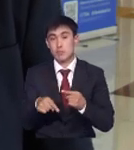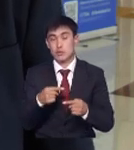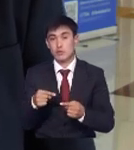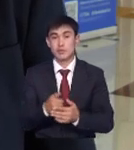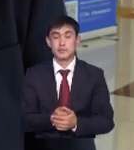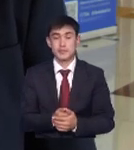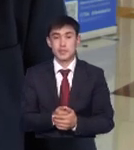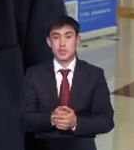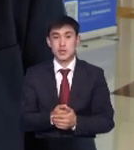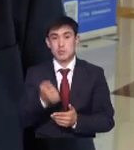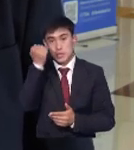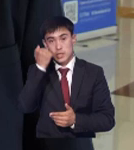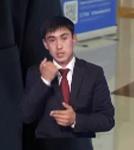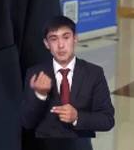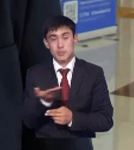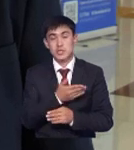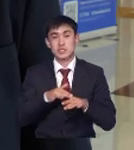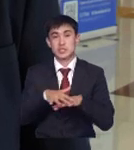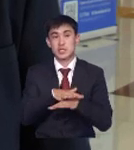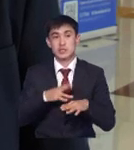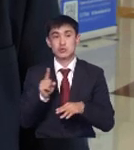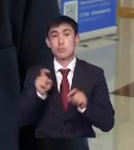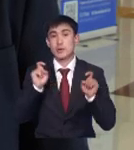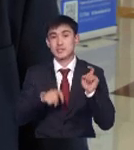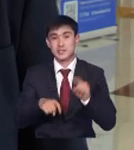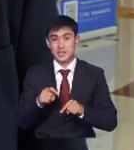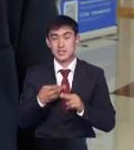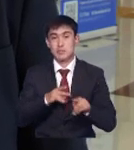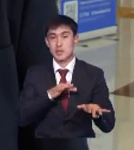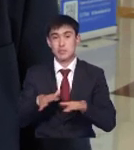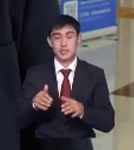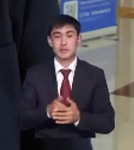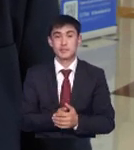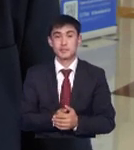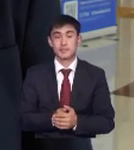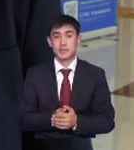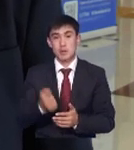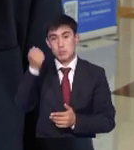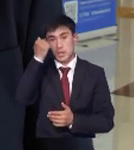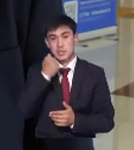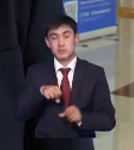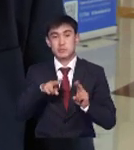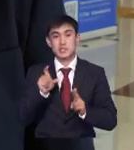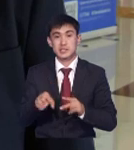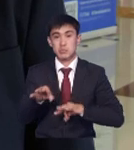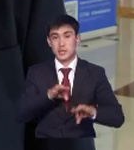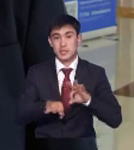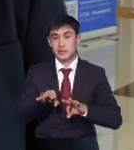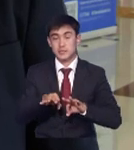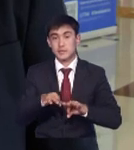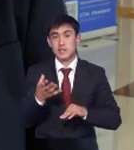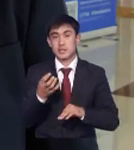потоков благодарим очень наших клиентов за то что посетили данное мероприятие благодарим спикера проекта А также